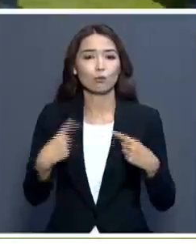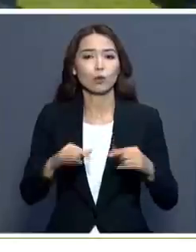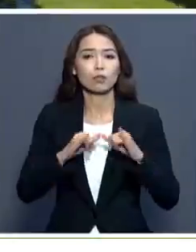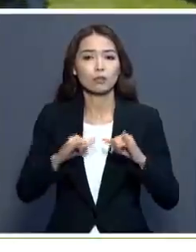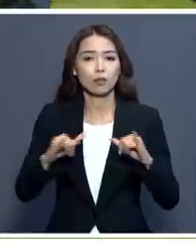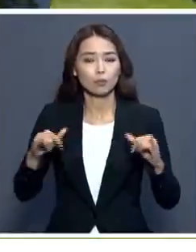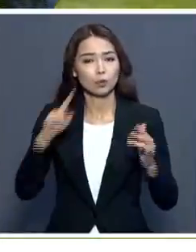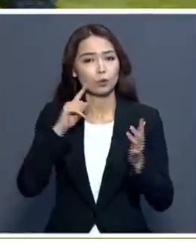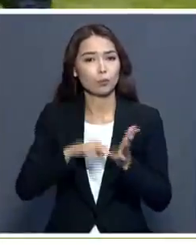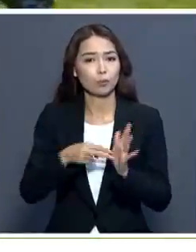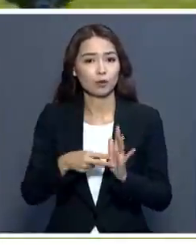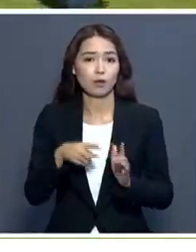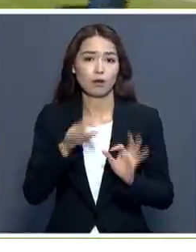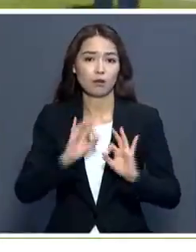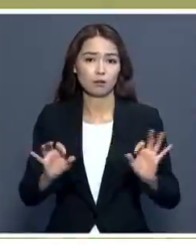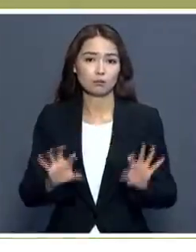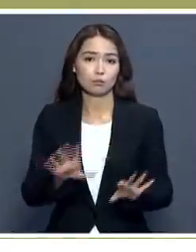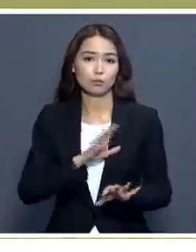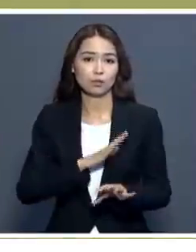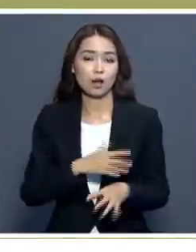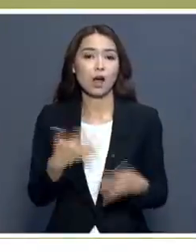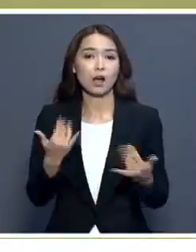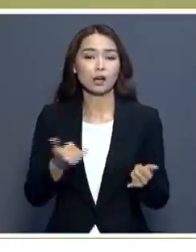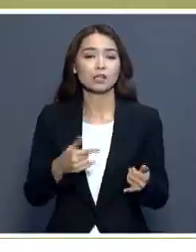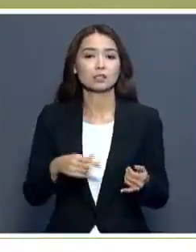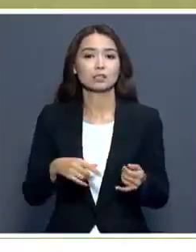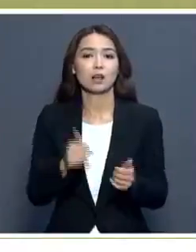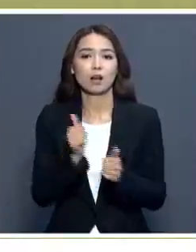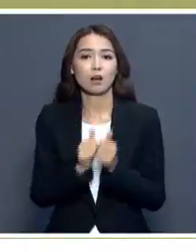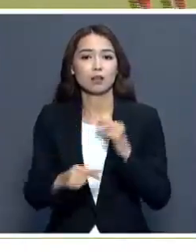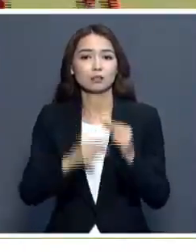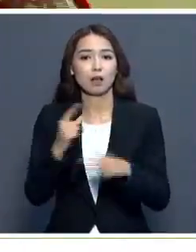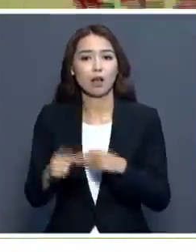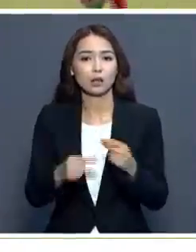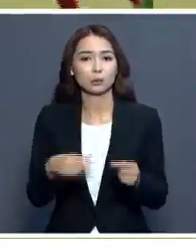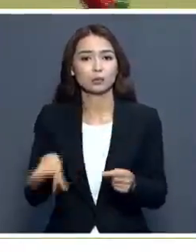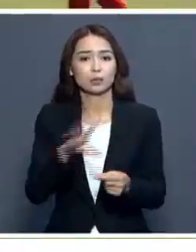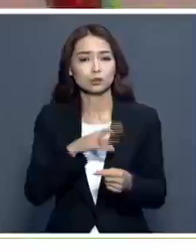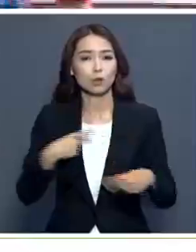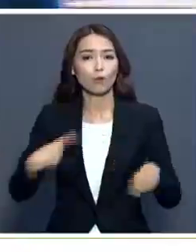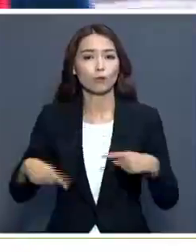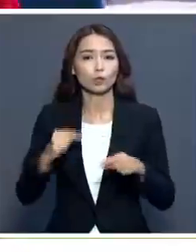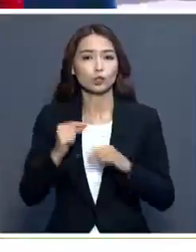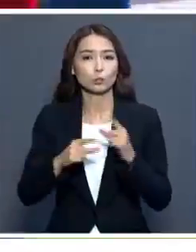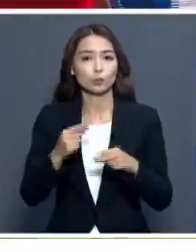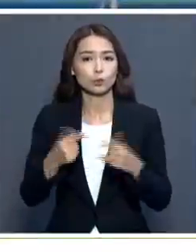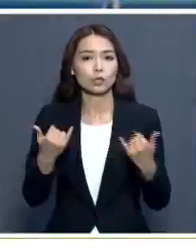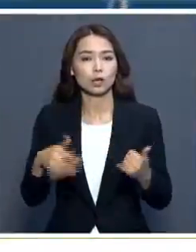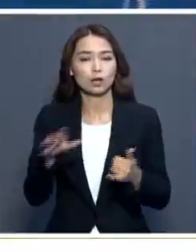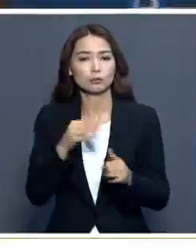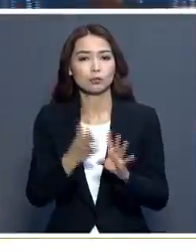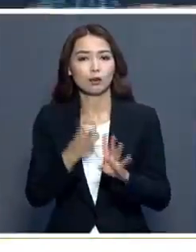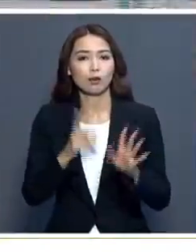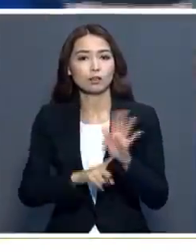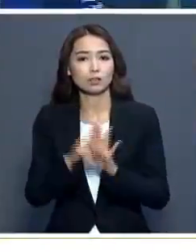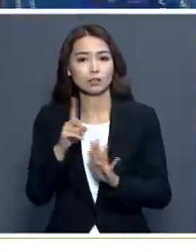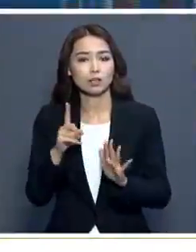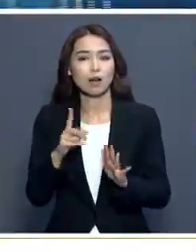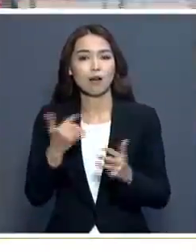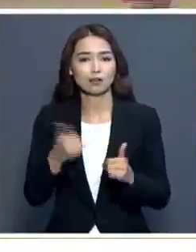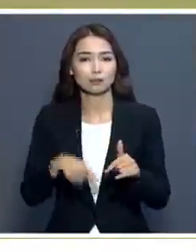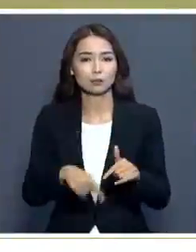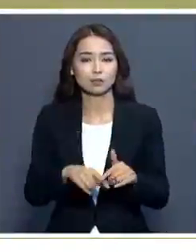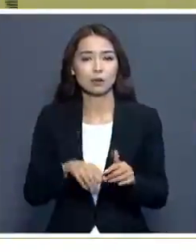септігін тигізетінін шара екенін атап өтті. Аймақтық чемпионат іріктеу және шешуші кезеңдерінен тұрады. Іріктеу кезеңі